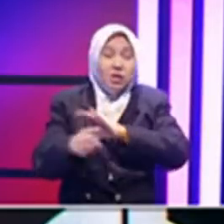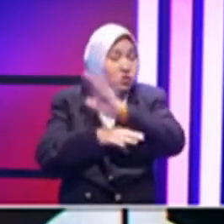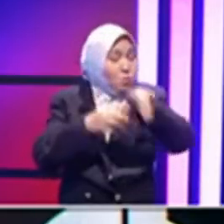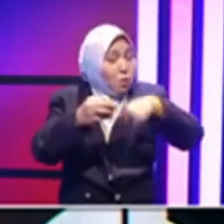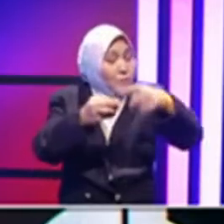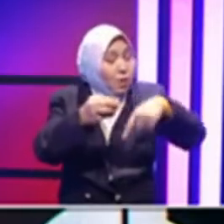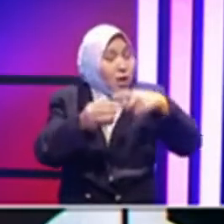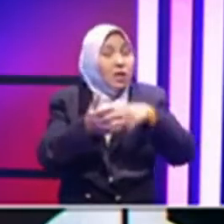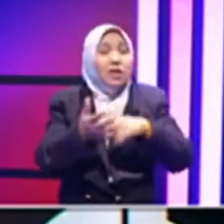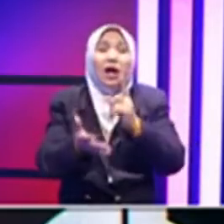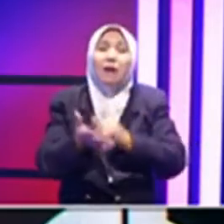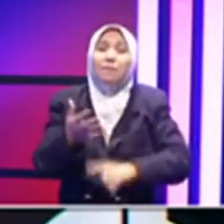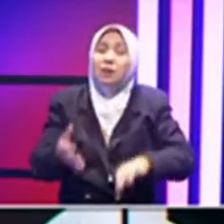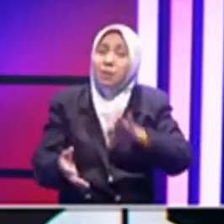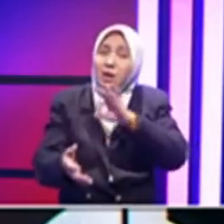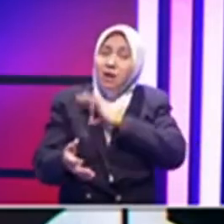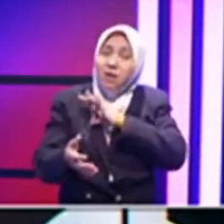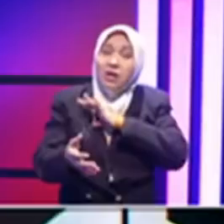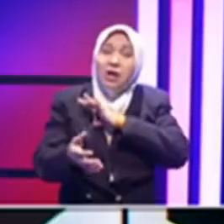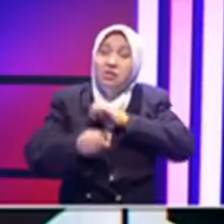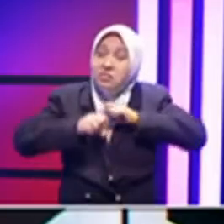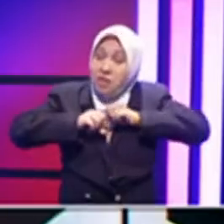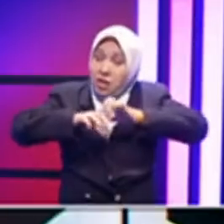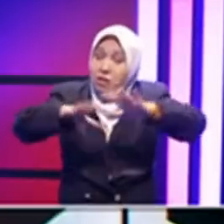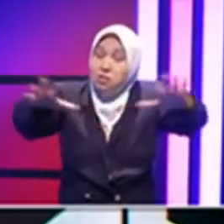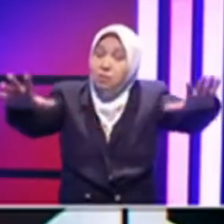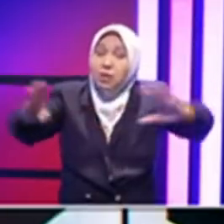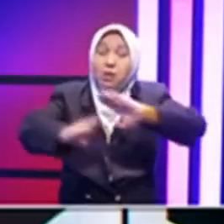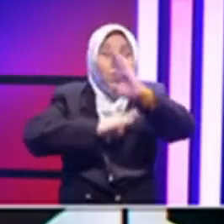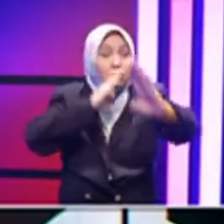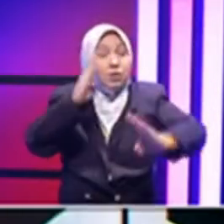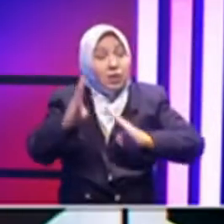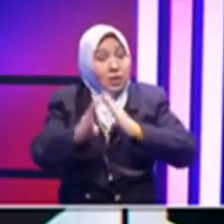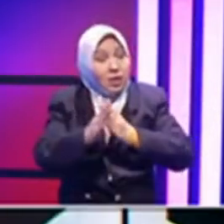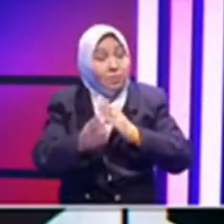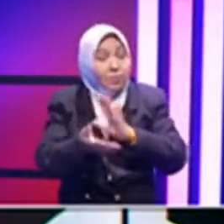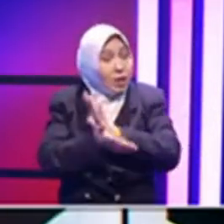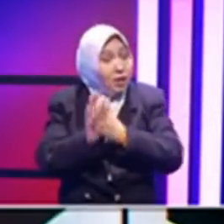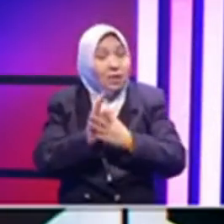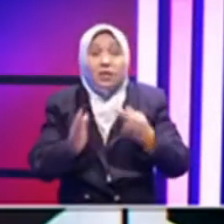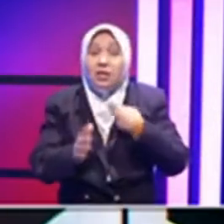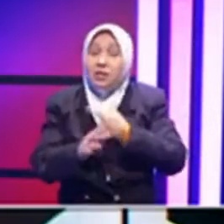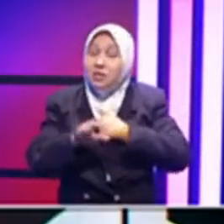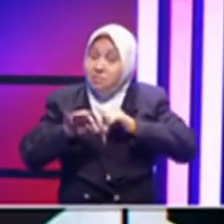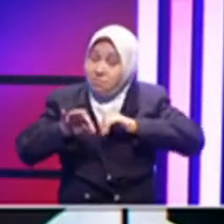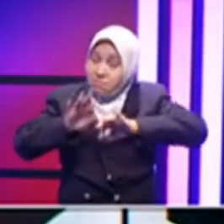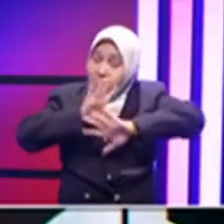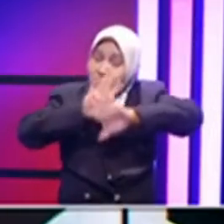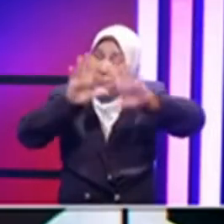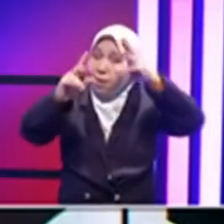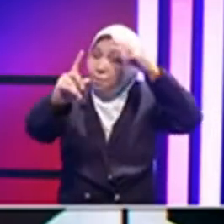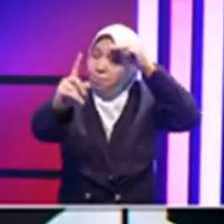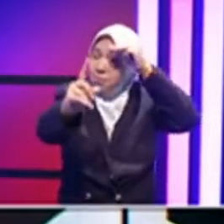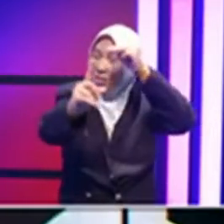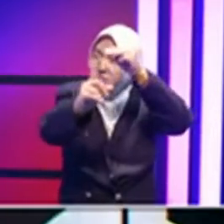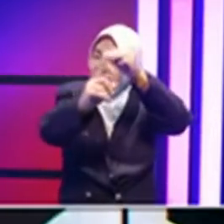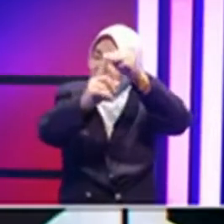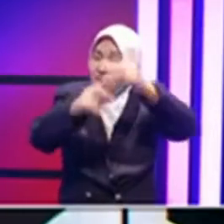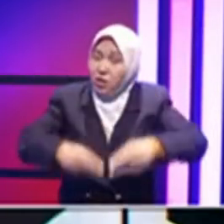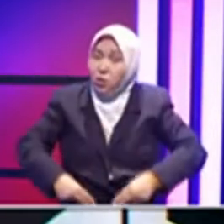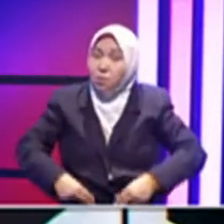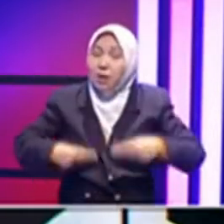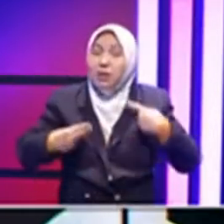ini, apa manfaat yang saya sebarkan di atas muka bumi ini? Jadi kita jelas misi kehidupan kita,